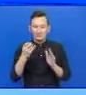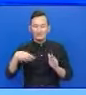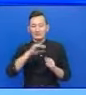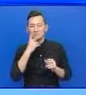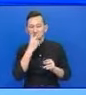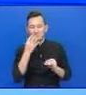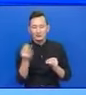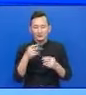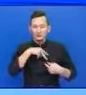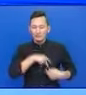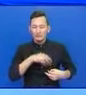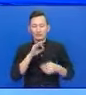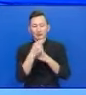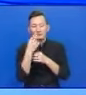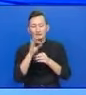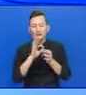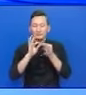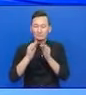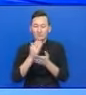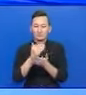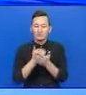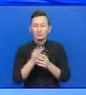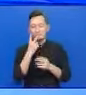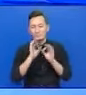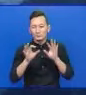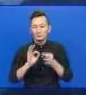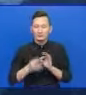әдептілікпен еңбекқорлыққа тәрбиелейтін шығарма жайында тілшіміз баяндайды.